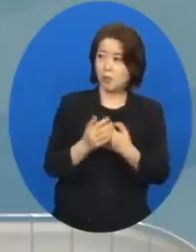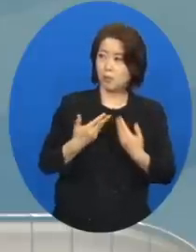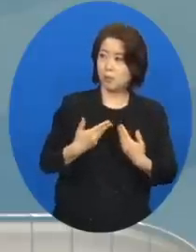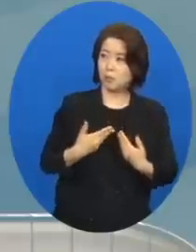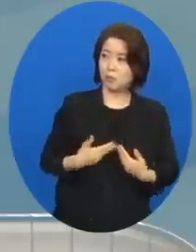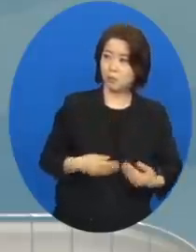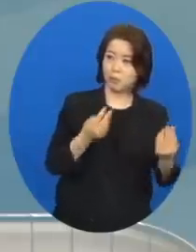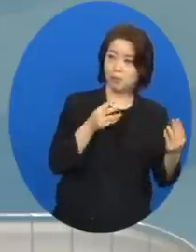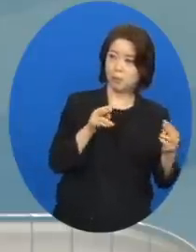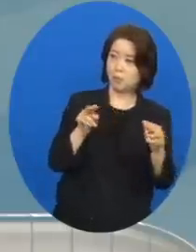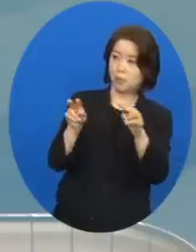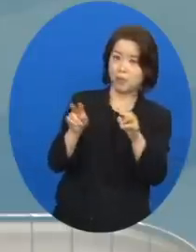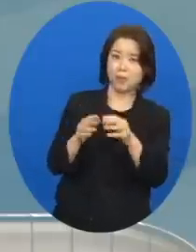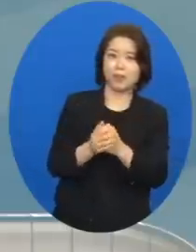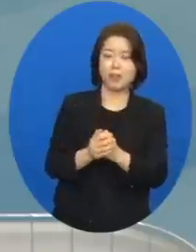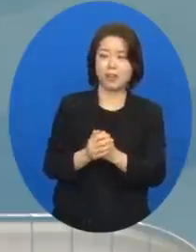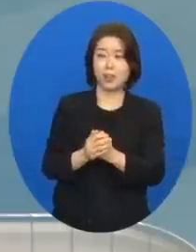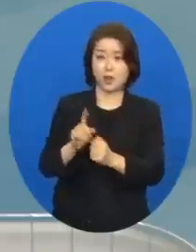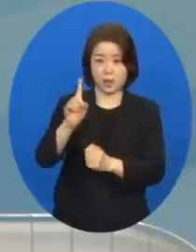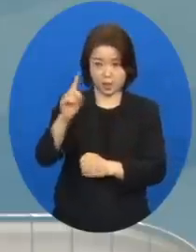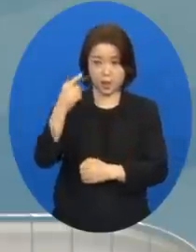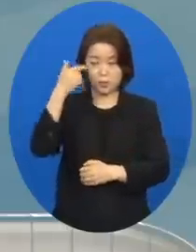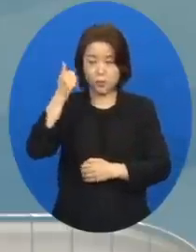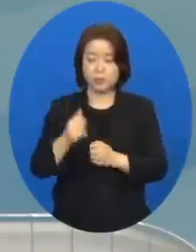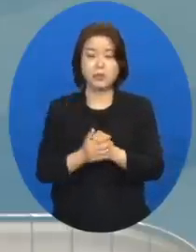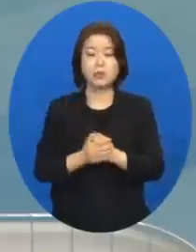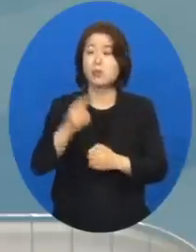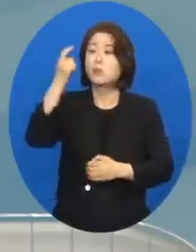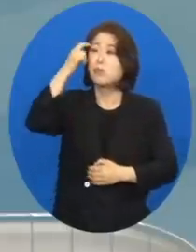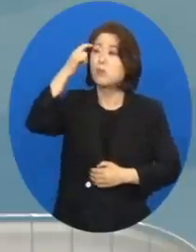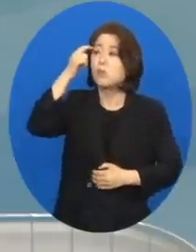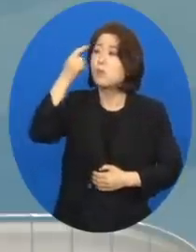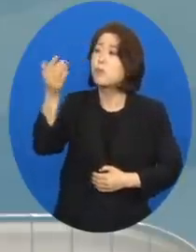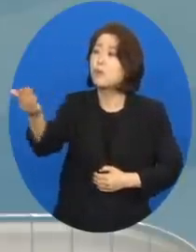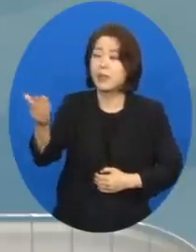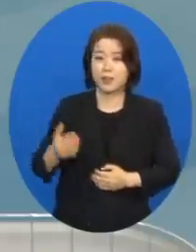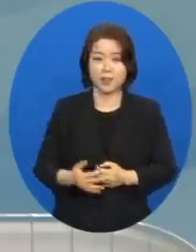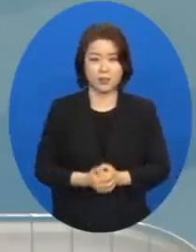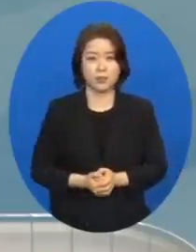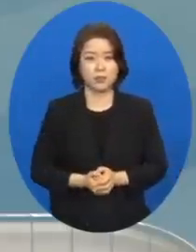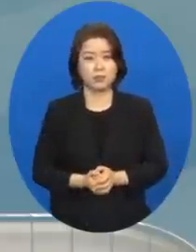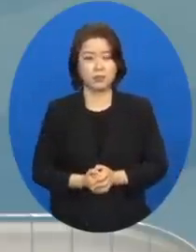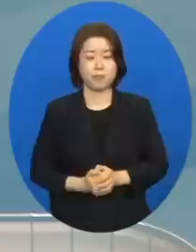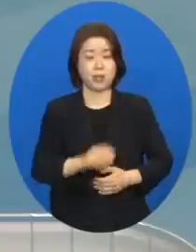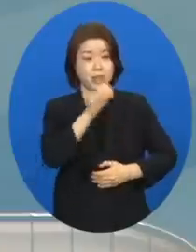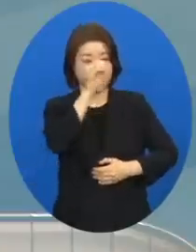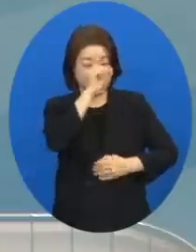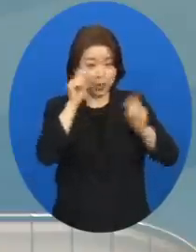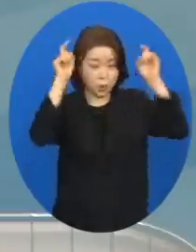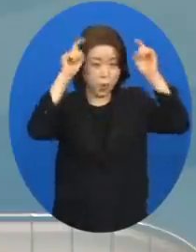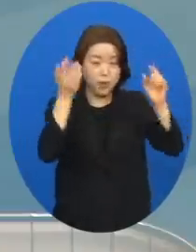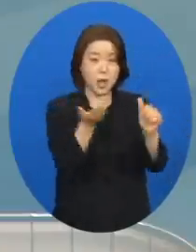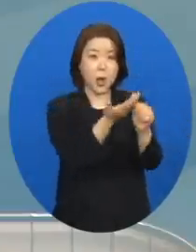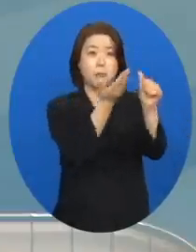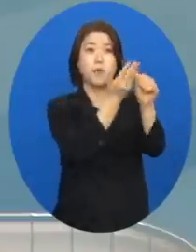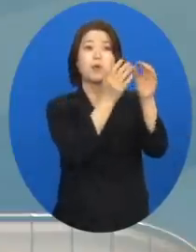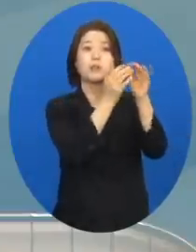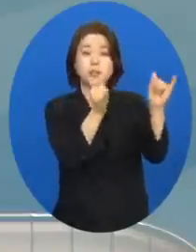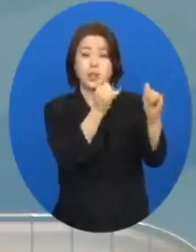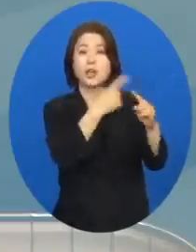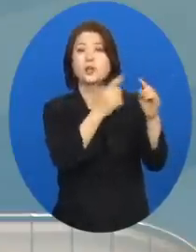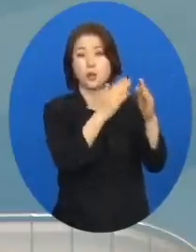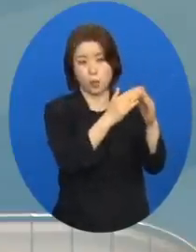조용해졌습니다. 그래서 어느 목사님이 왜 그렇게 생각하시느냐 그랬더니 선한 목자 교회지